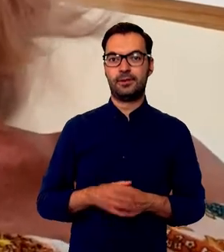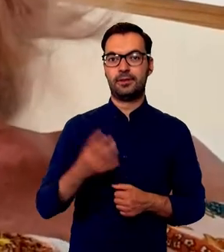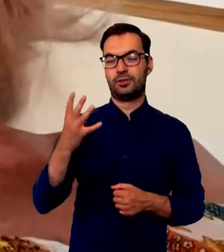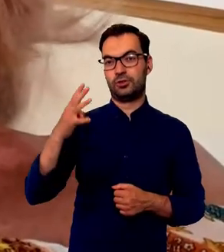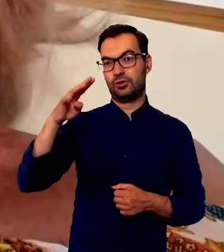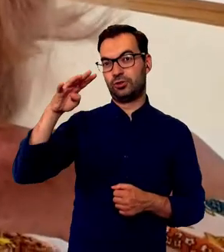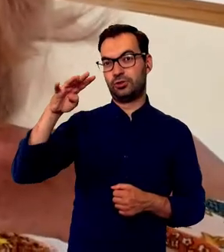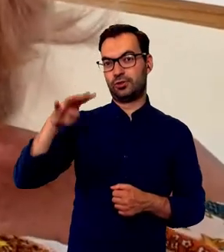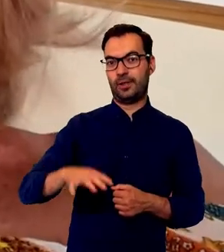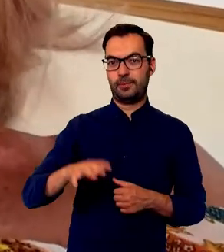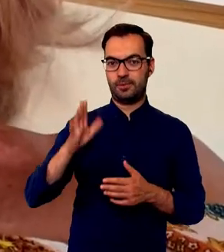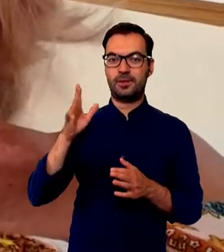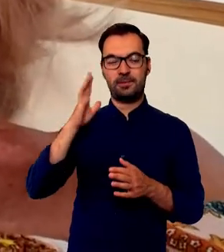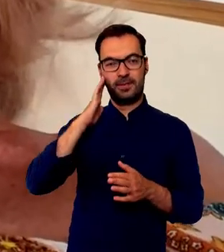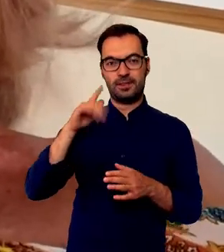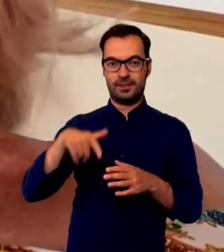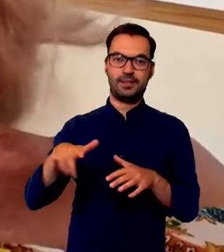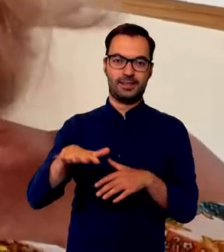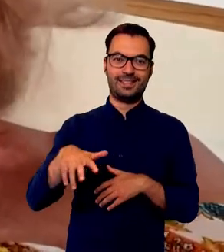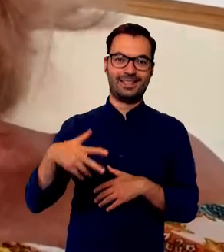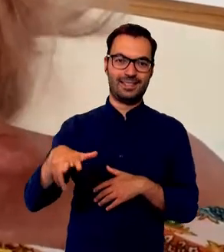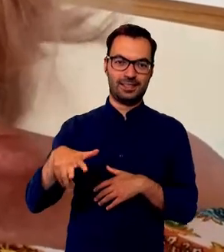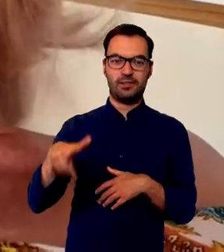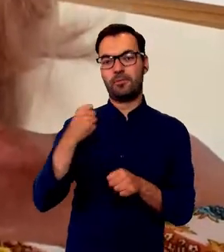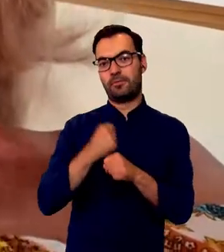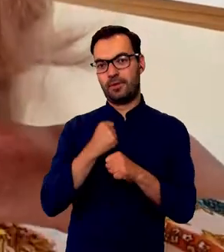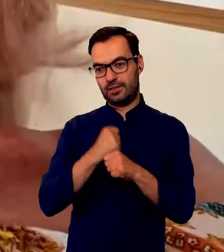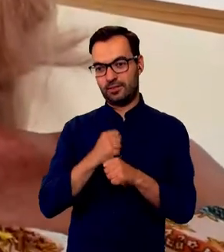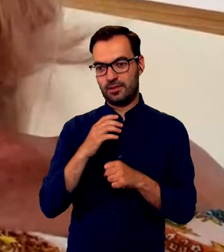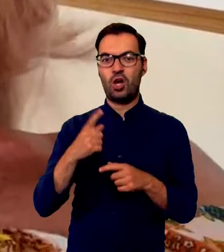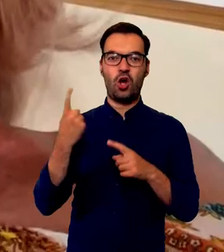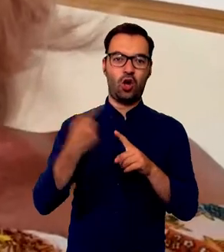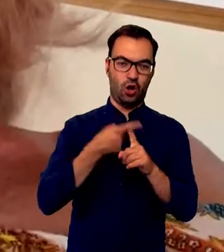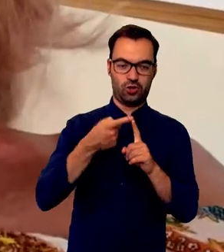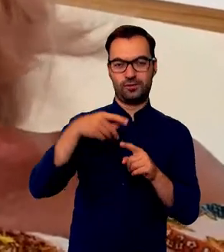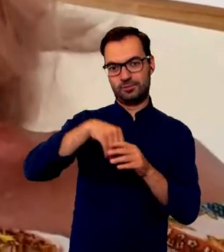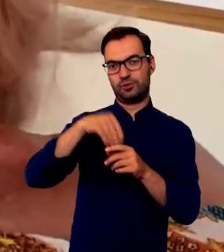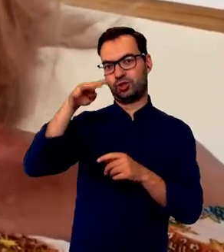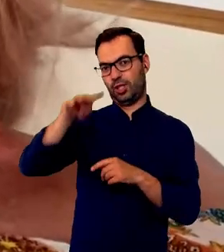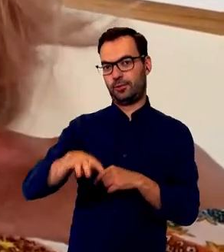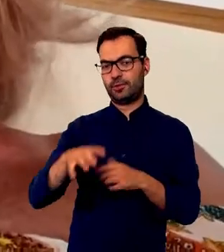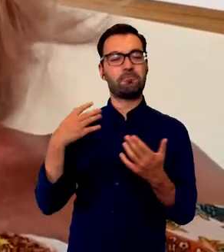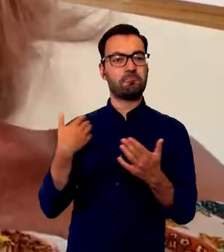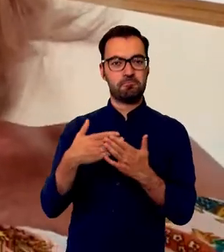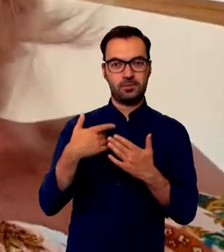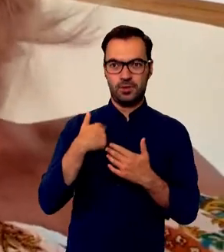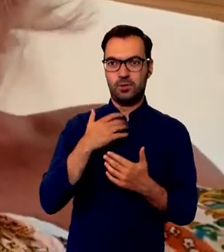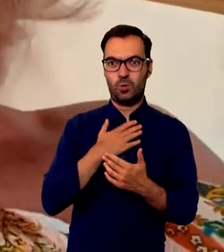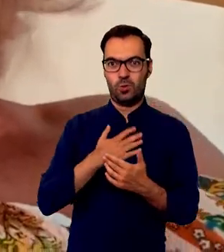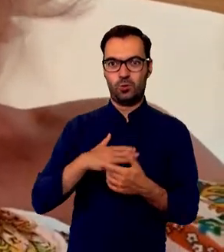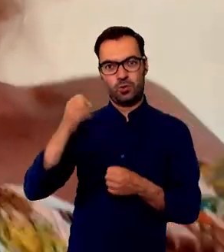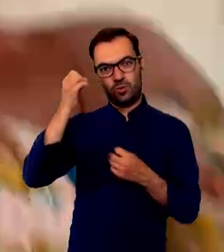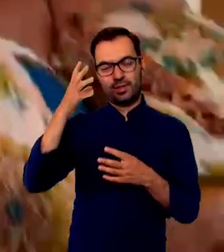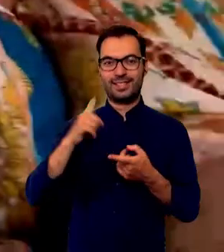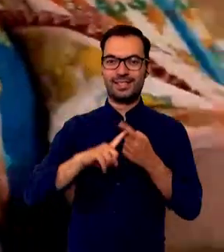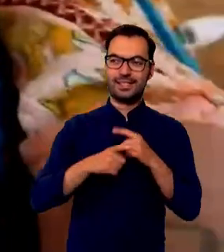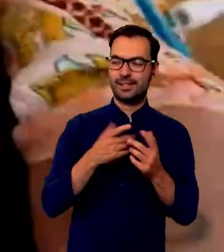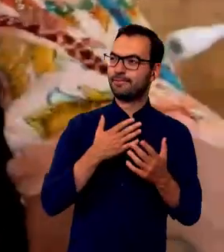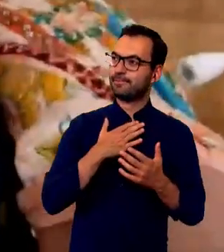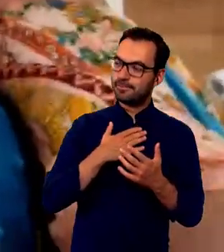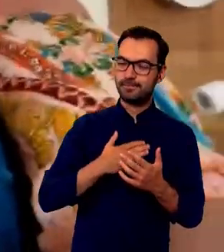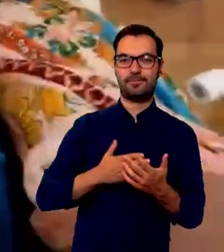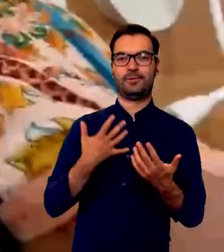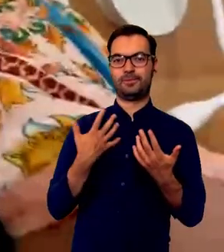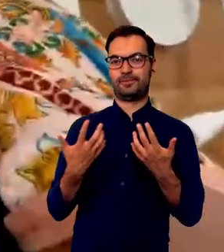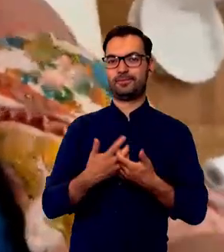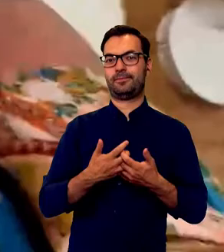4 miesiące w roku mieszkała na Sycylii, będę tu pracowała, właśnie dlatego, że ta kultura jest mi taka bliska, ta estetyka jest mi taka bliska. Wiesz,